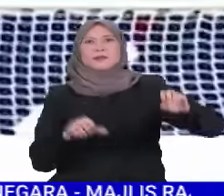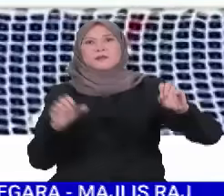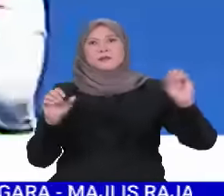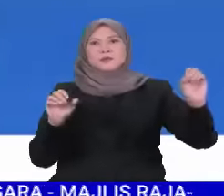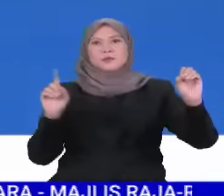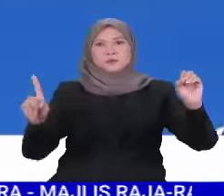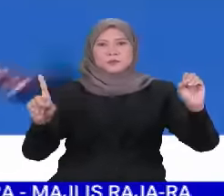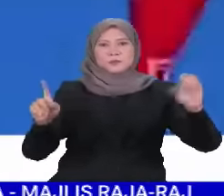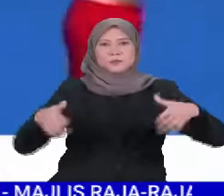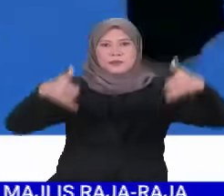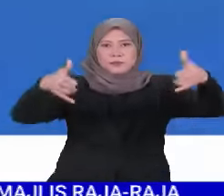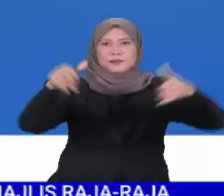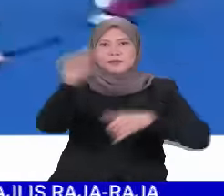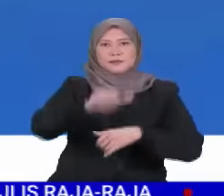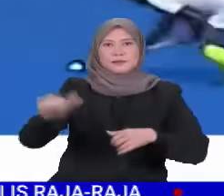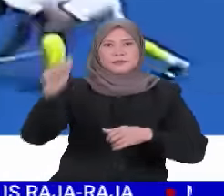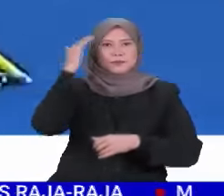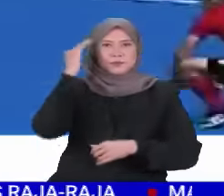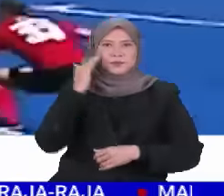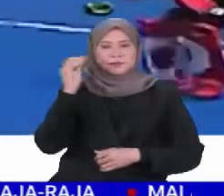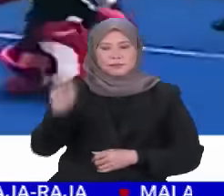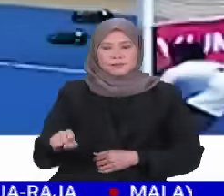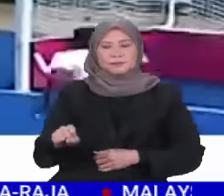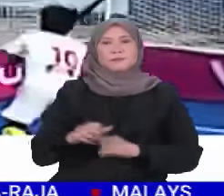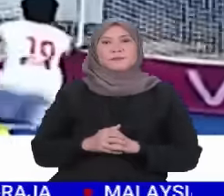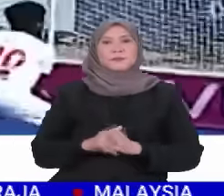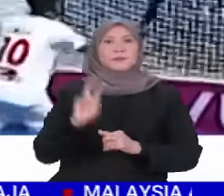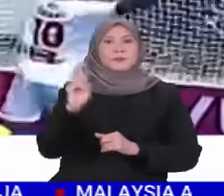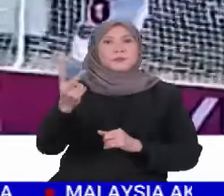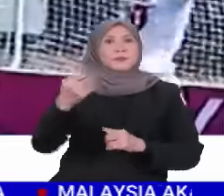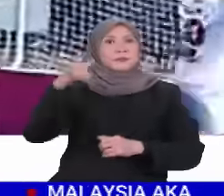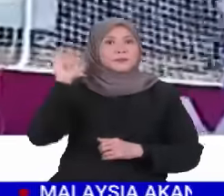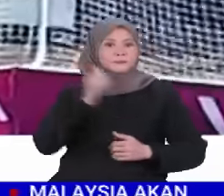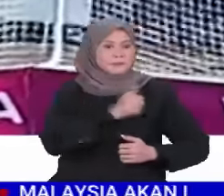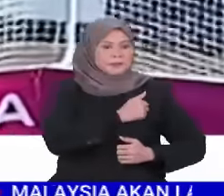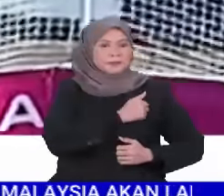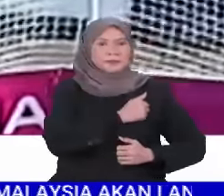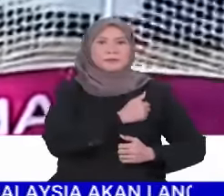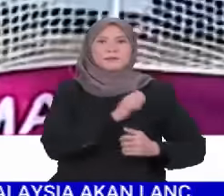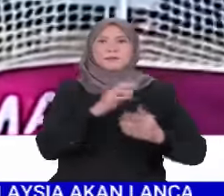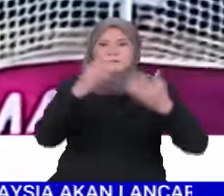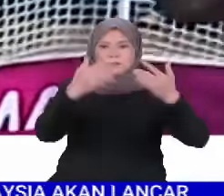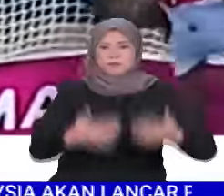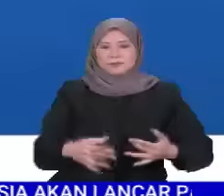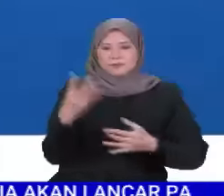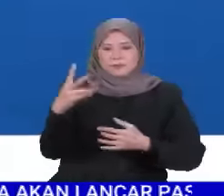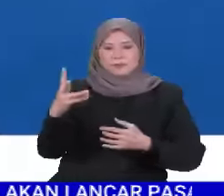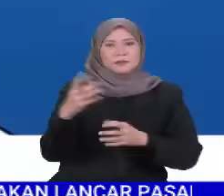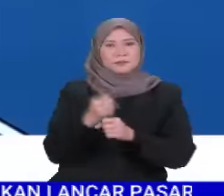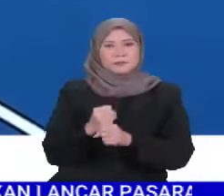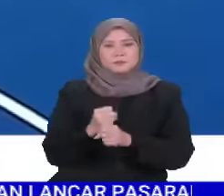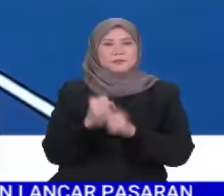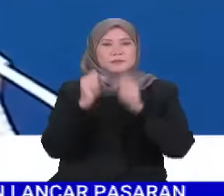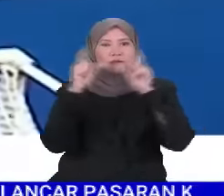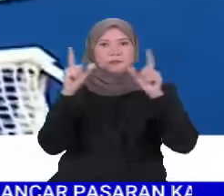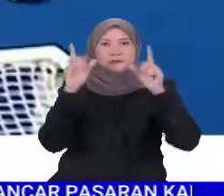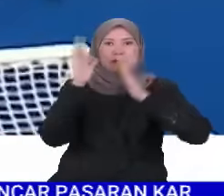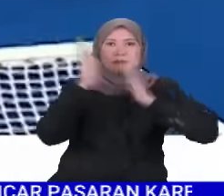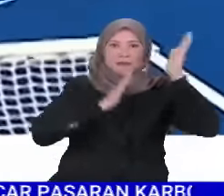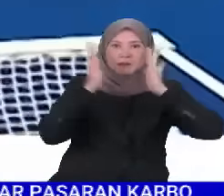Asia 2022 Korea Selatan adalah aksi kedua semalam Kanada yang menduduki rangking ke-16 dunia terlebih dahulu menunjukkan